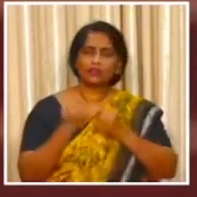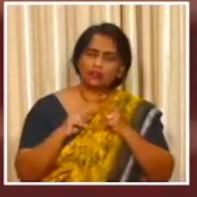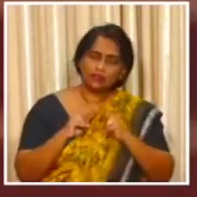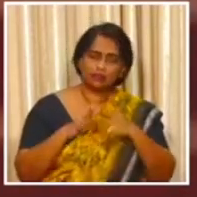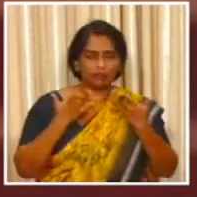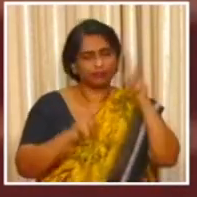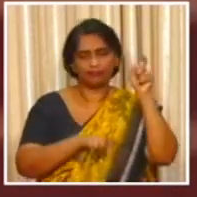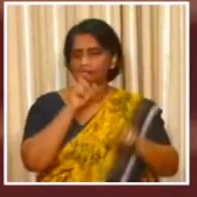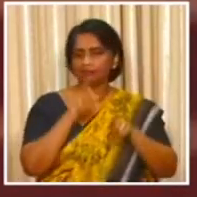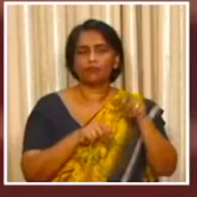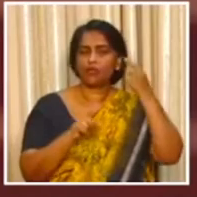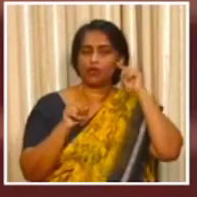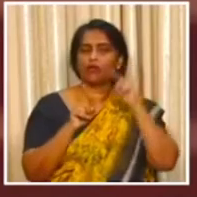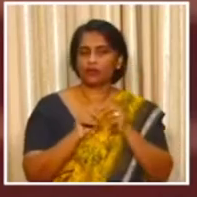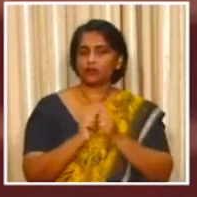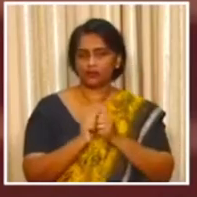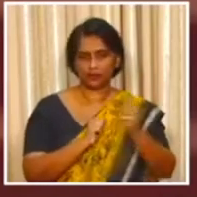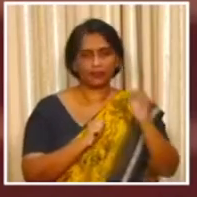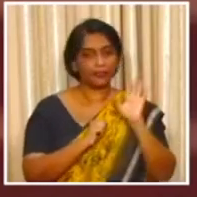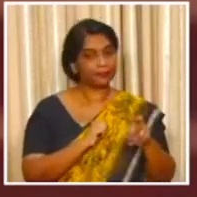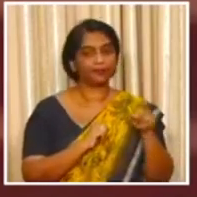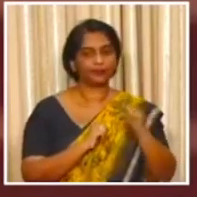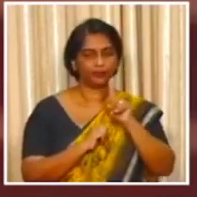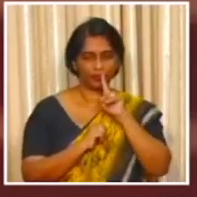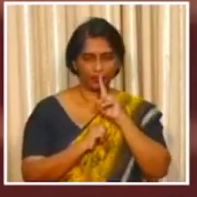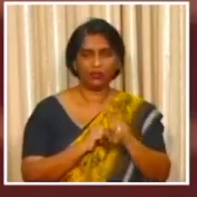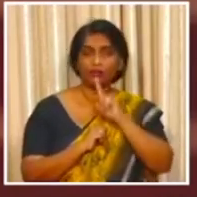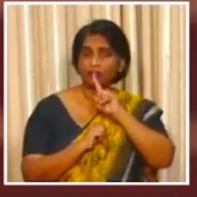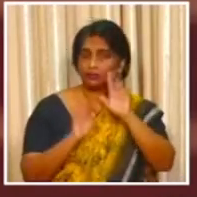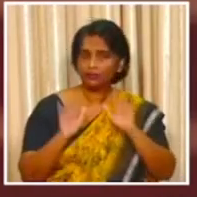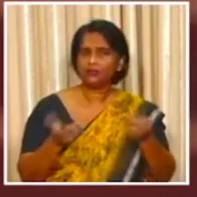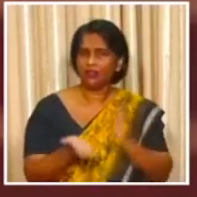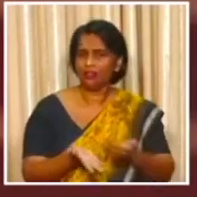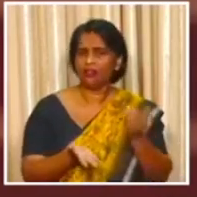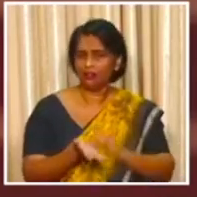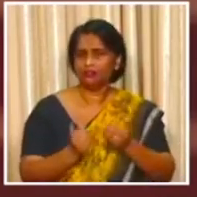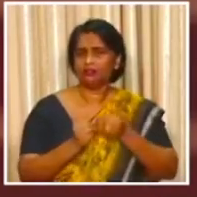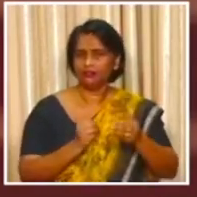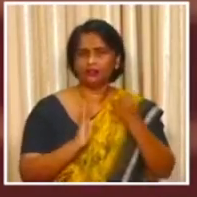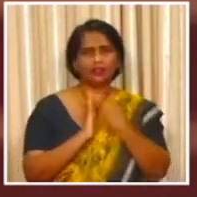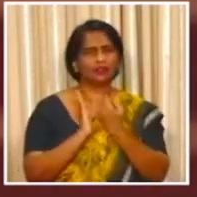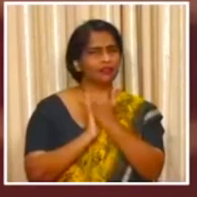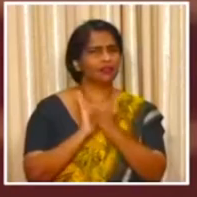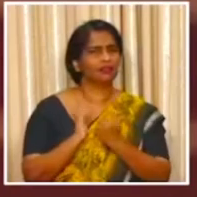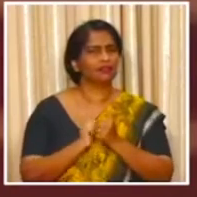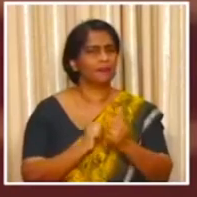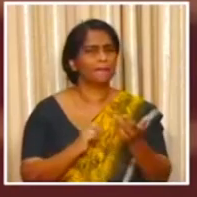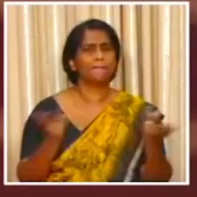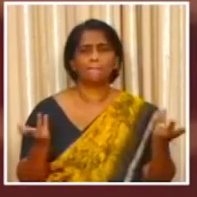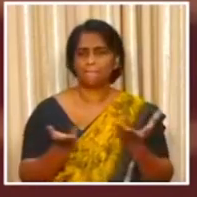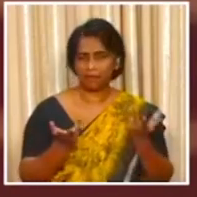කවුරු හෝ වේවා ඒ සම්බන්ධ කටයුතු කරනවා කියන කාරණාවක් කිව්වා කියලා තියෙද්දි මේක දිගදිගට යනකොට මේ න්‍යාය පත්‍රය කරගන්න වෙන්නේ ගරු